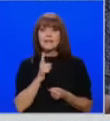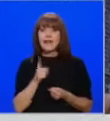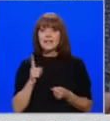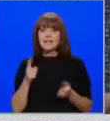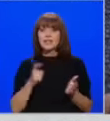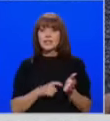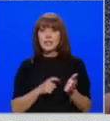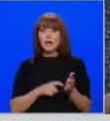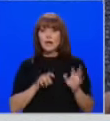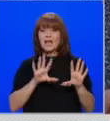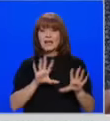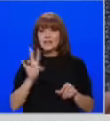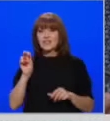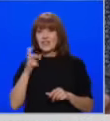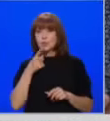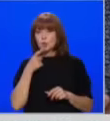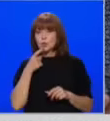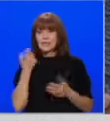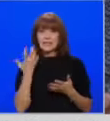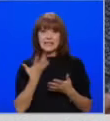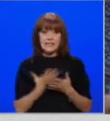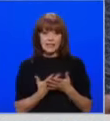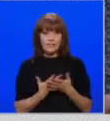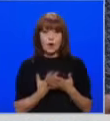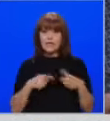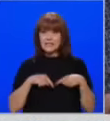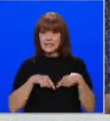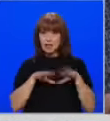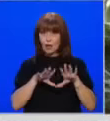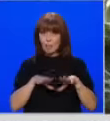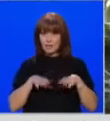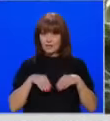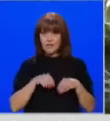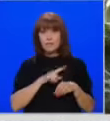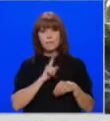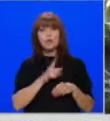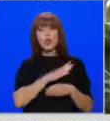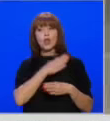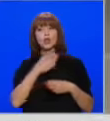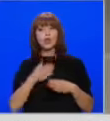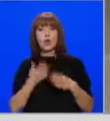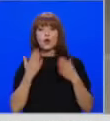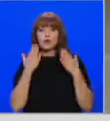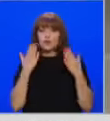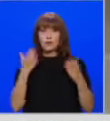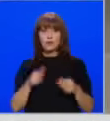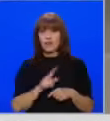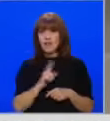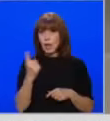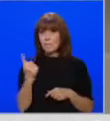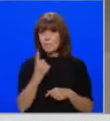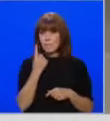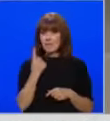до 20 години и ако съдът го признае за виновен, лишаване от право да управлява МПС до живот. Оказва се, че това не е първият път, при